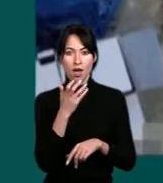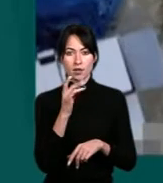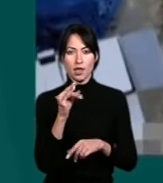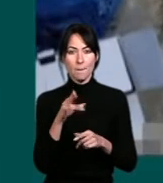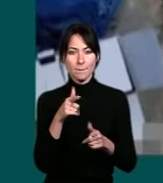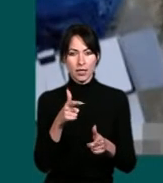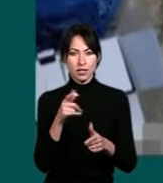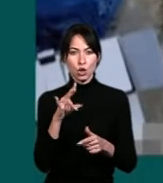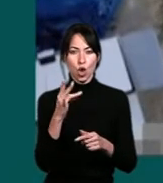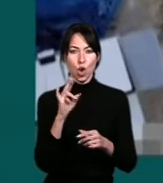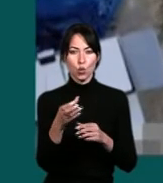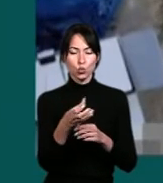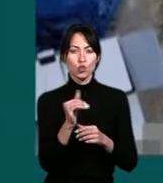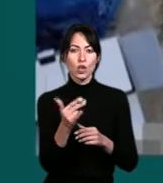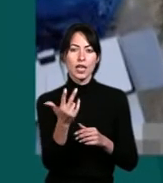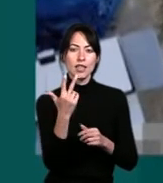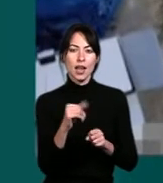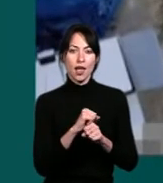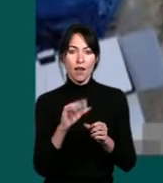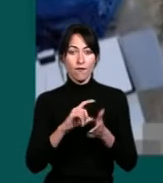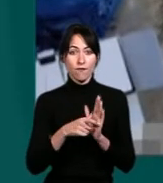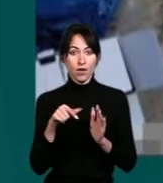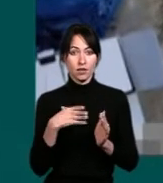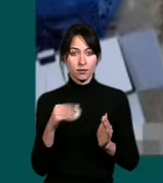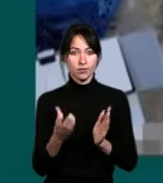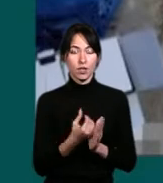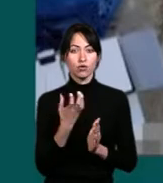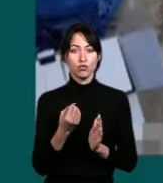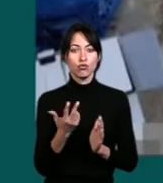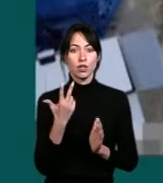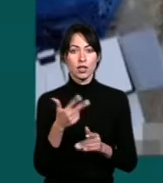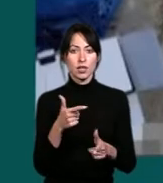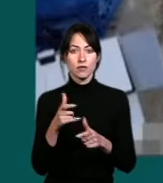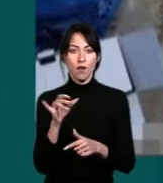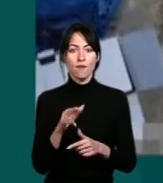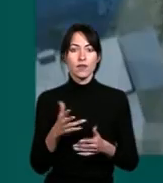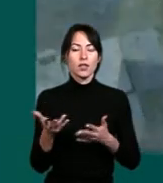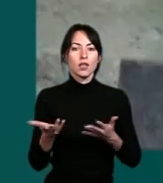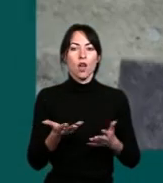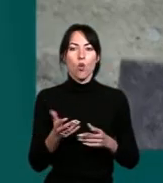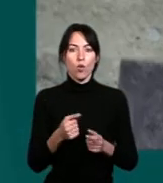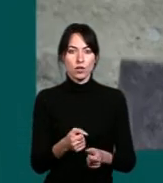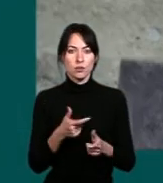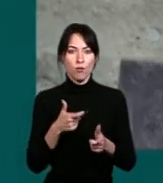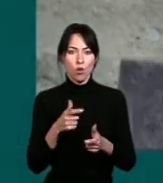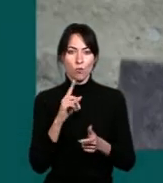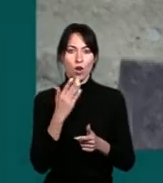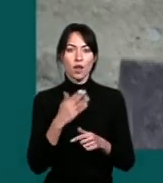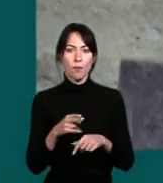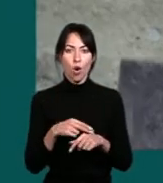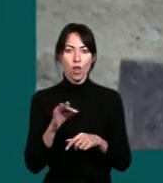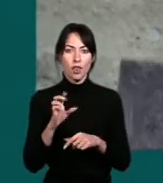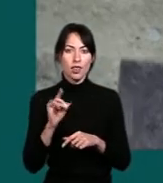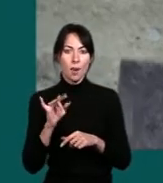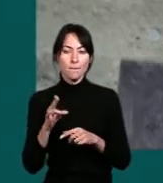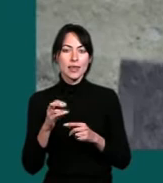приціли, глушники і 3 гранати. У квартирі загиблого знайшли ще 3 стволи, від якоїсь зброї, речниця поліції Олена